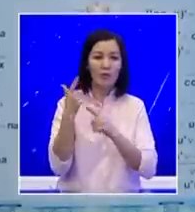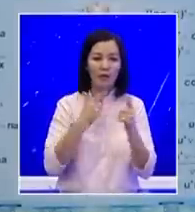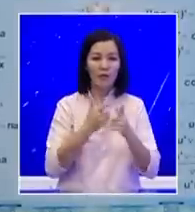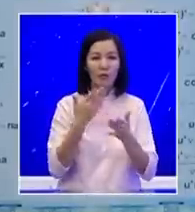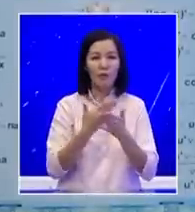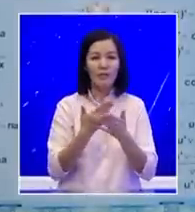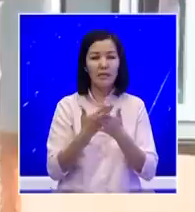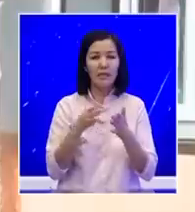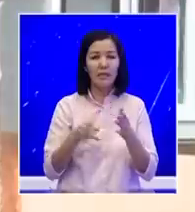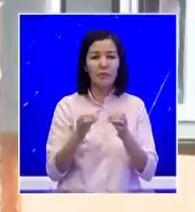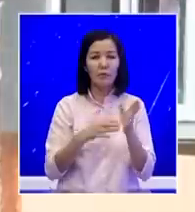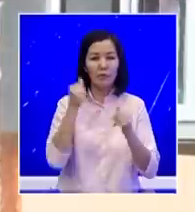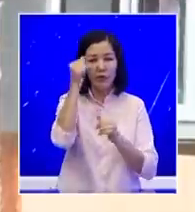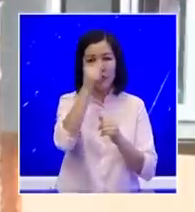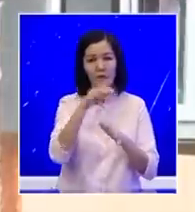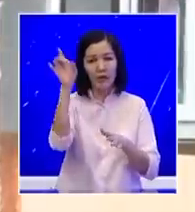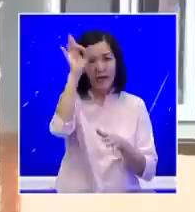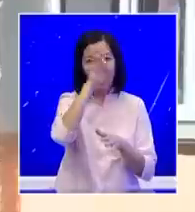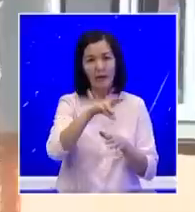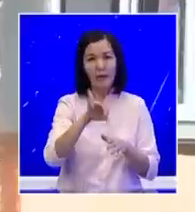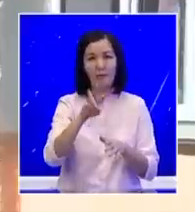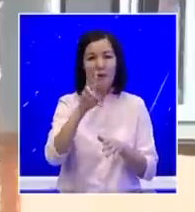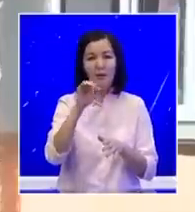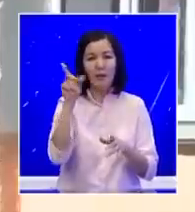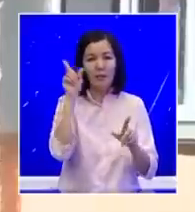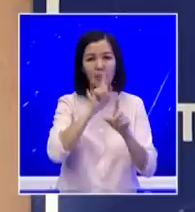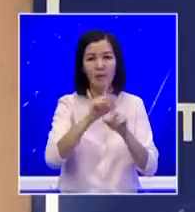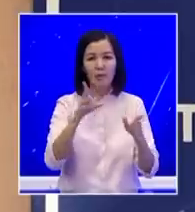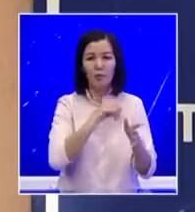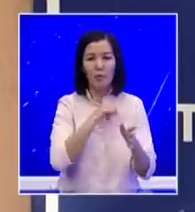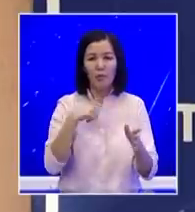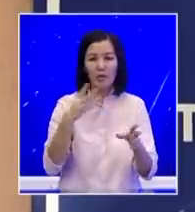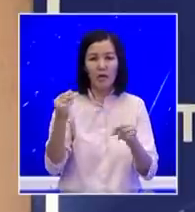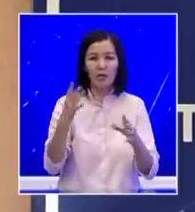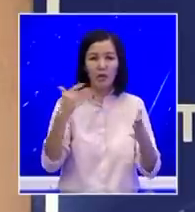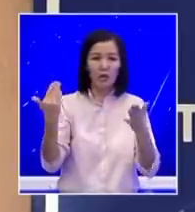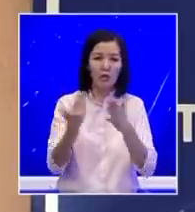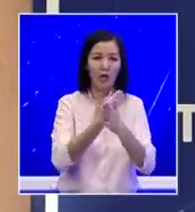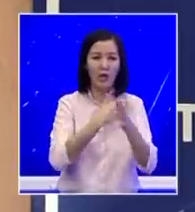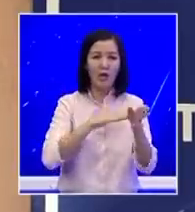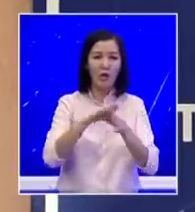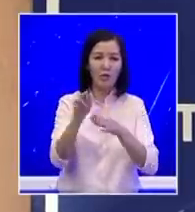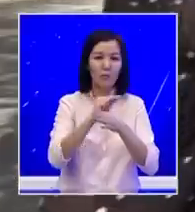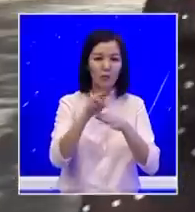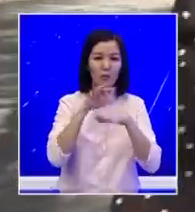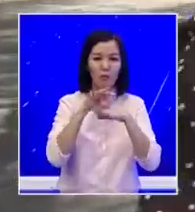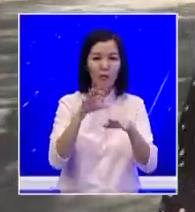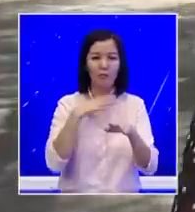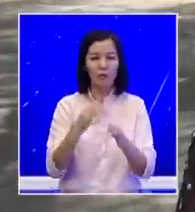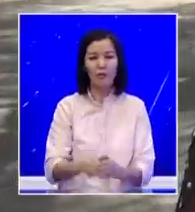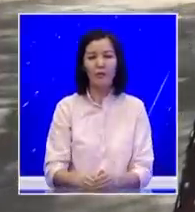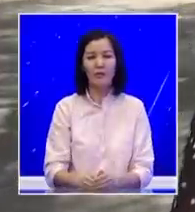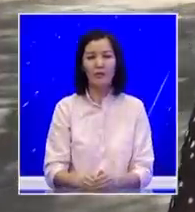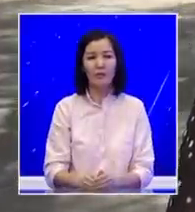Мәселен, 2018 жылы әйгілі Мамания мектебін бастан аяқ өз қаражатына жаңартып, жаңғыртып берген болатын. Молдияр ағамыз